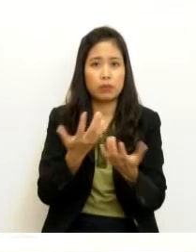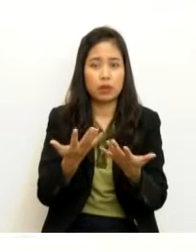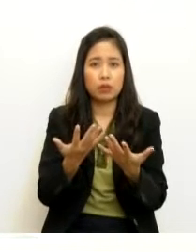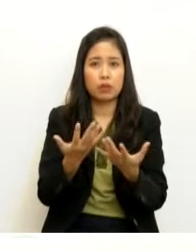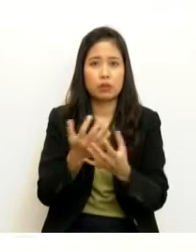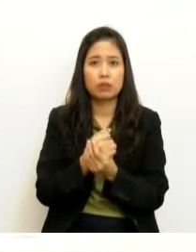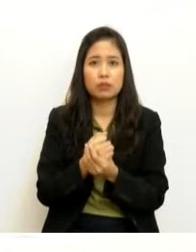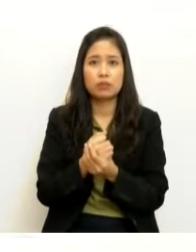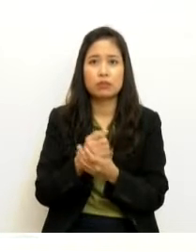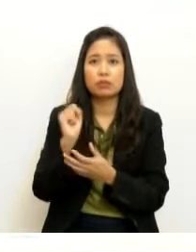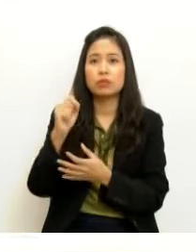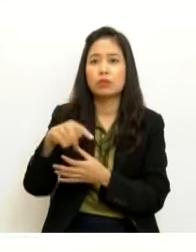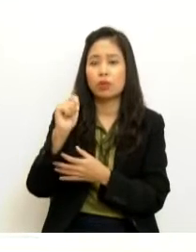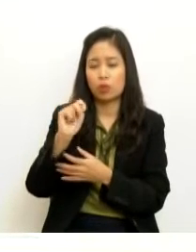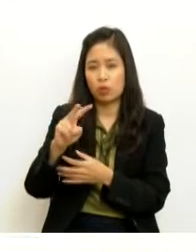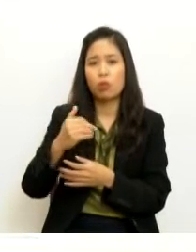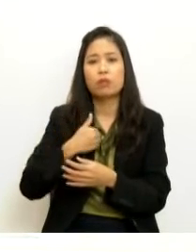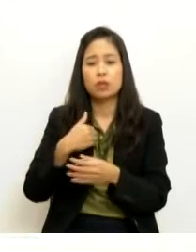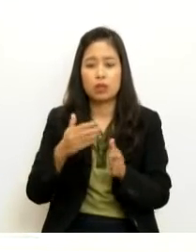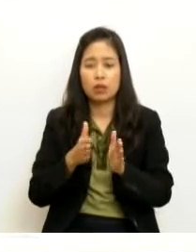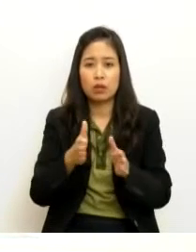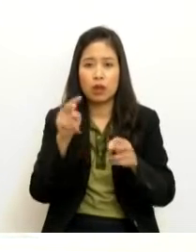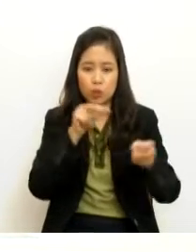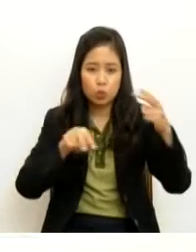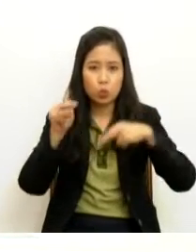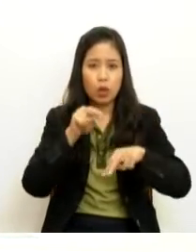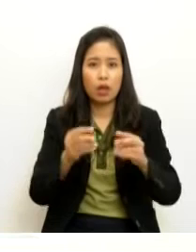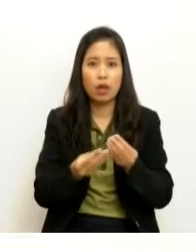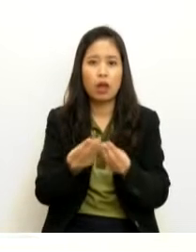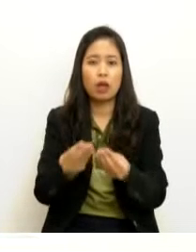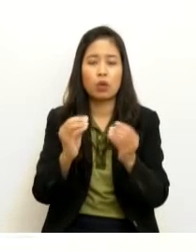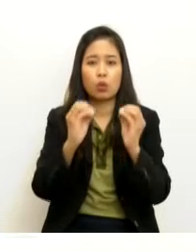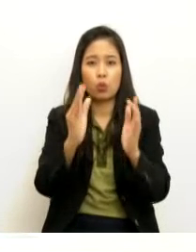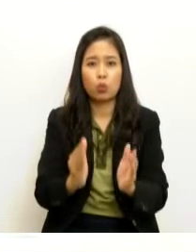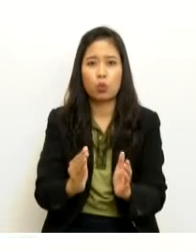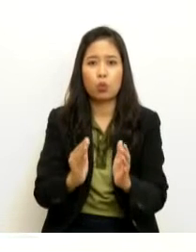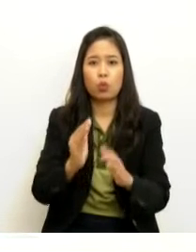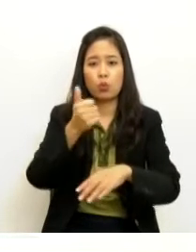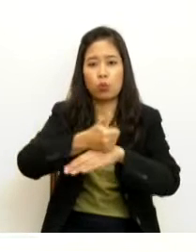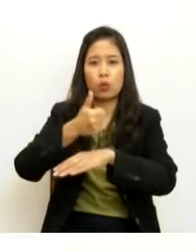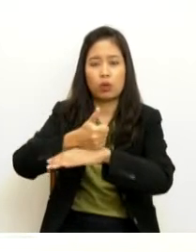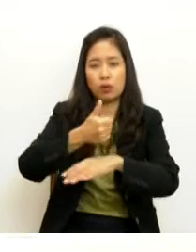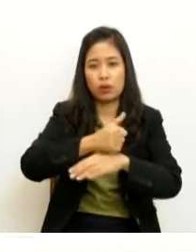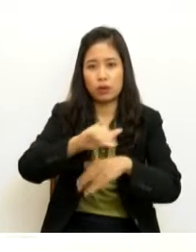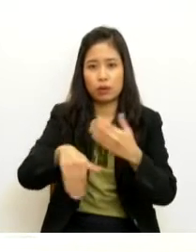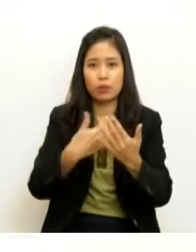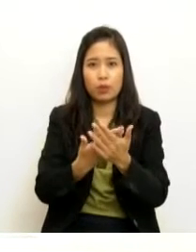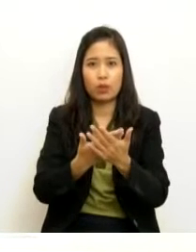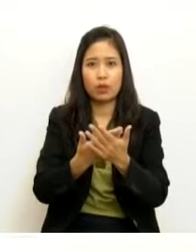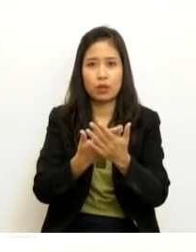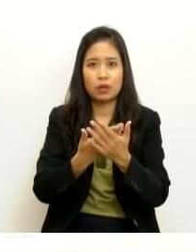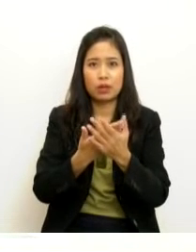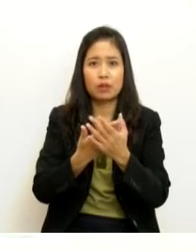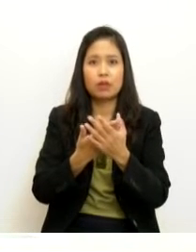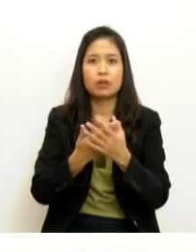สปท.ก็จะมีแนวทางในการดูแลนะครับท่านคุณครูและก็ผู้บริหารไม่ให้ด้อยไปกว่าเดิมครับมี